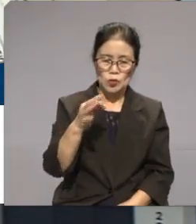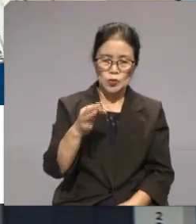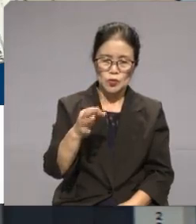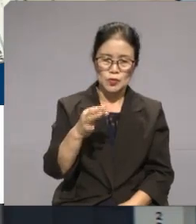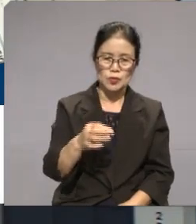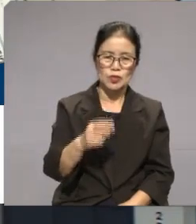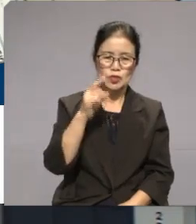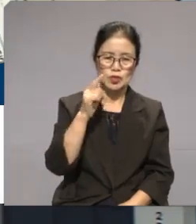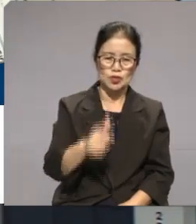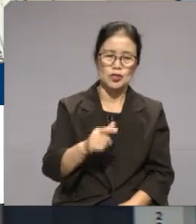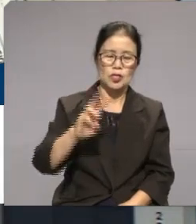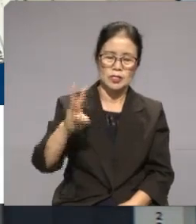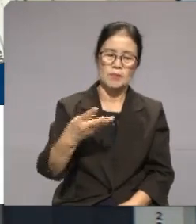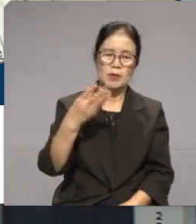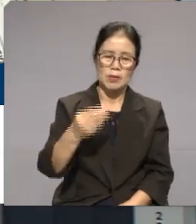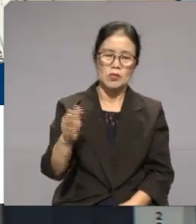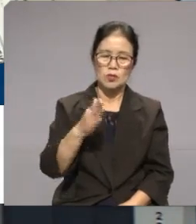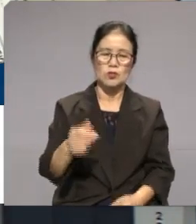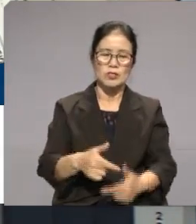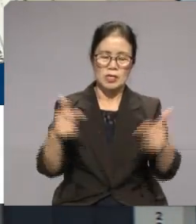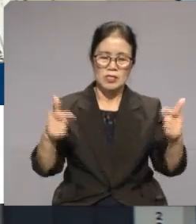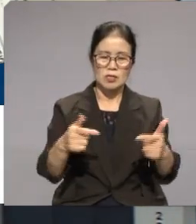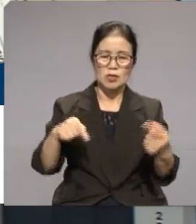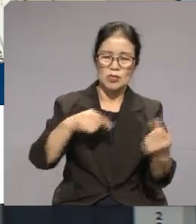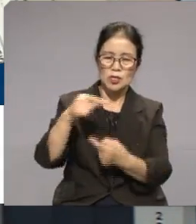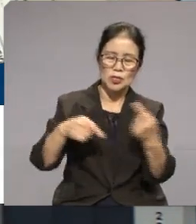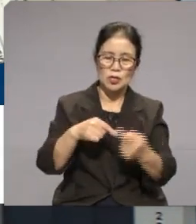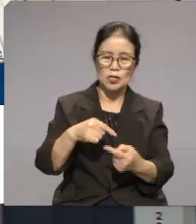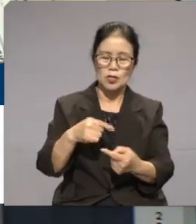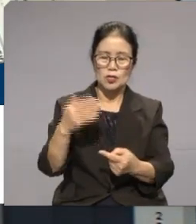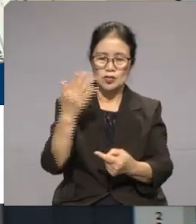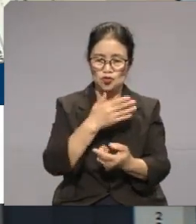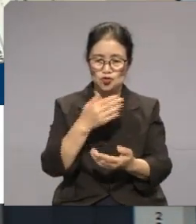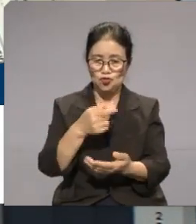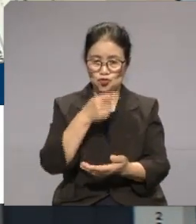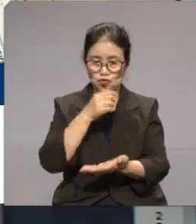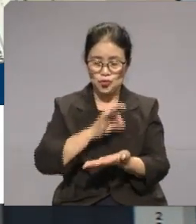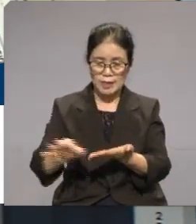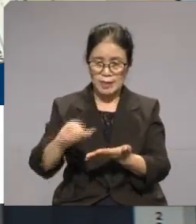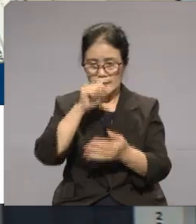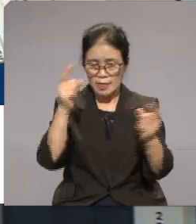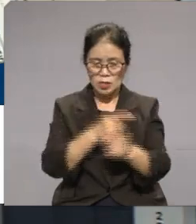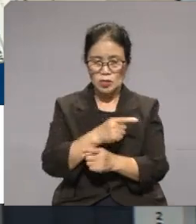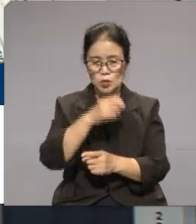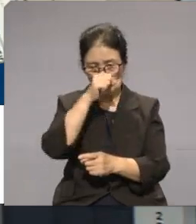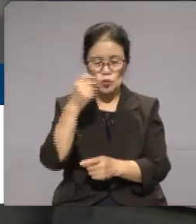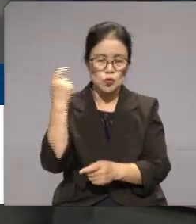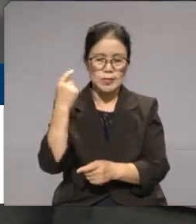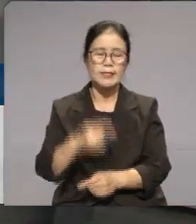이용 금액은 대략 한 6,300만 원 정도 증가해서 경영수지 개선에 청신호가